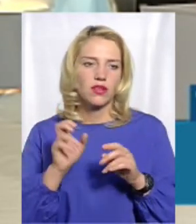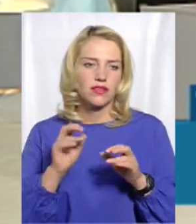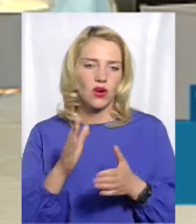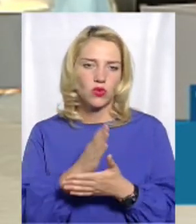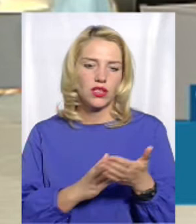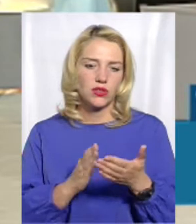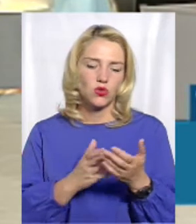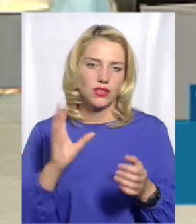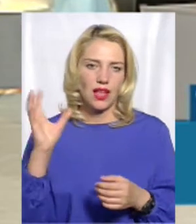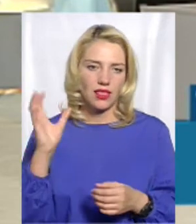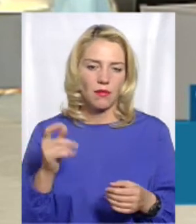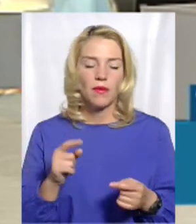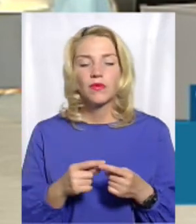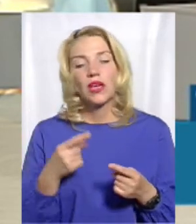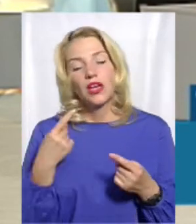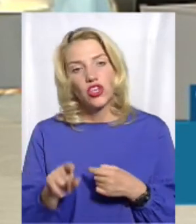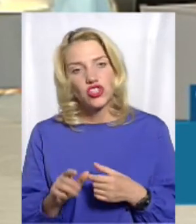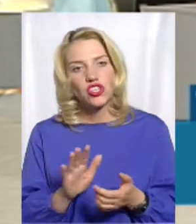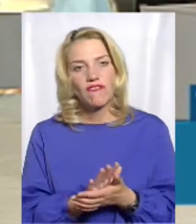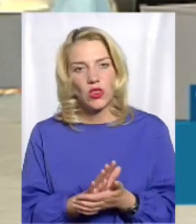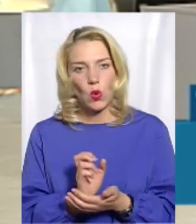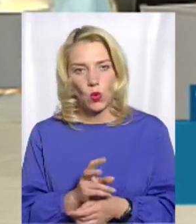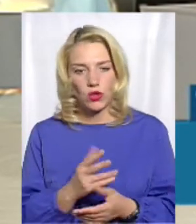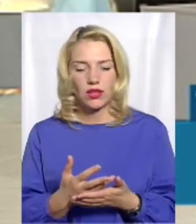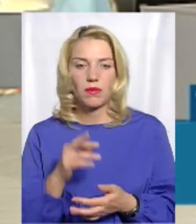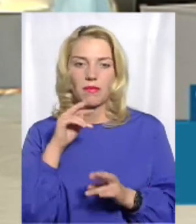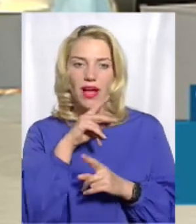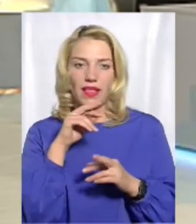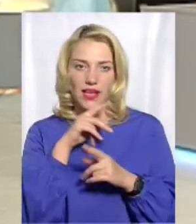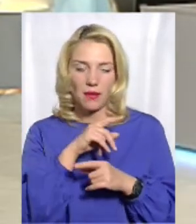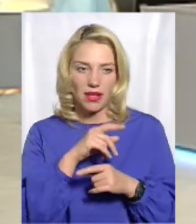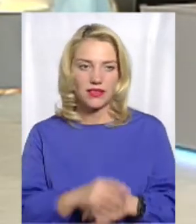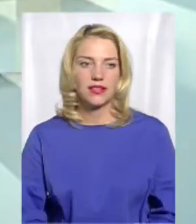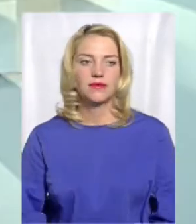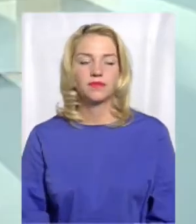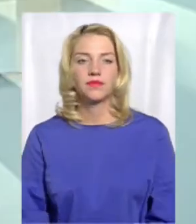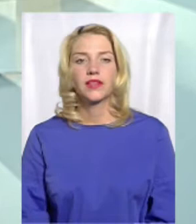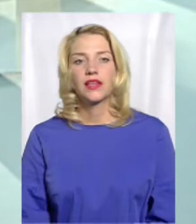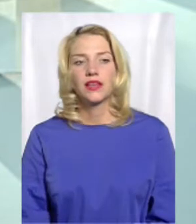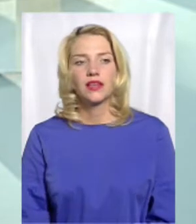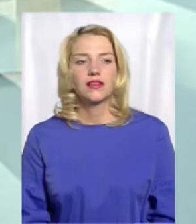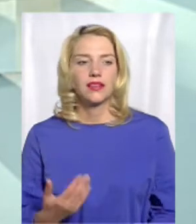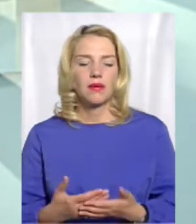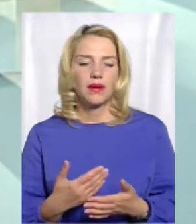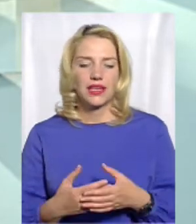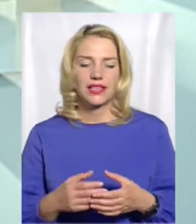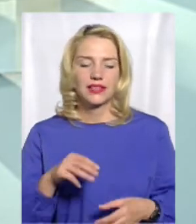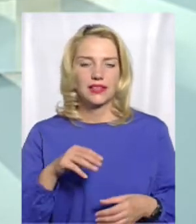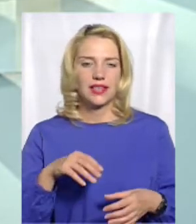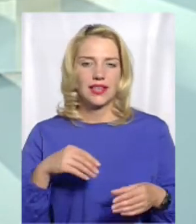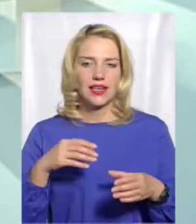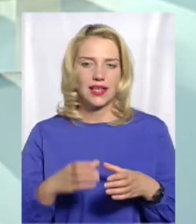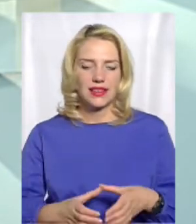лампи. Щодо інших відходів. Інші відходи, такі як медикаменти і тара з-під фар, плаків,